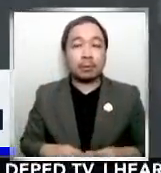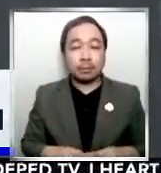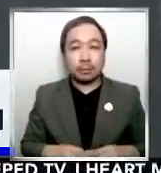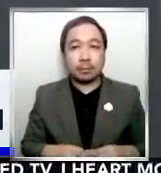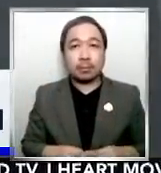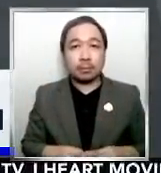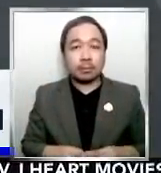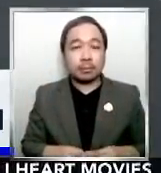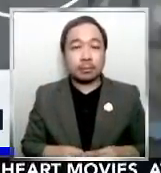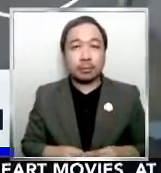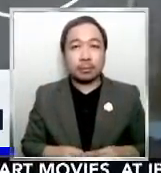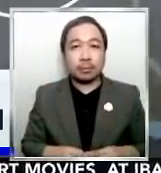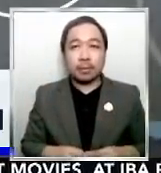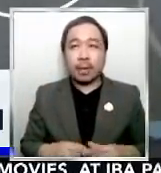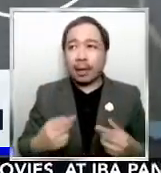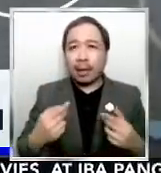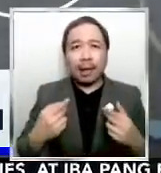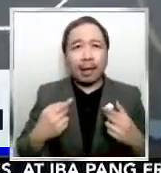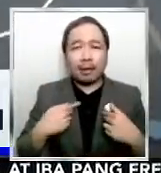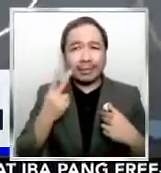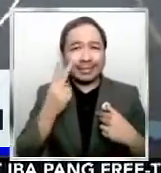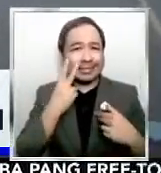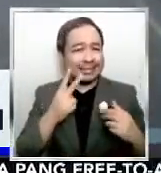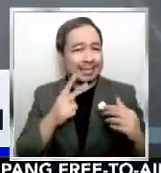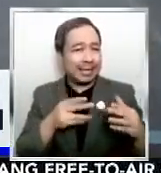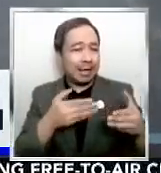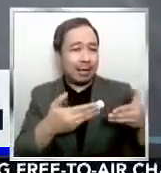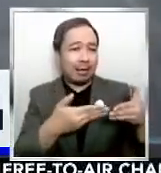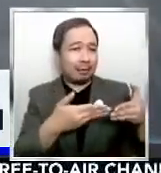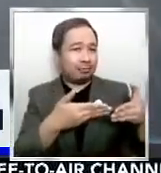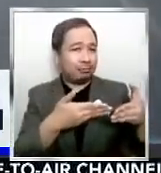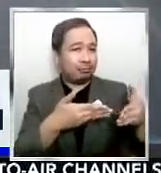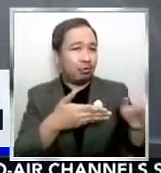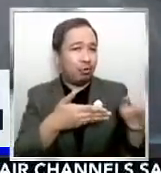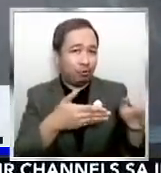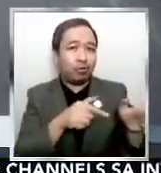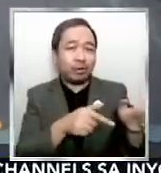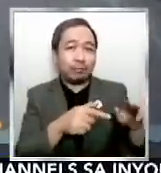May nahulog mula sa kaliwang pintuan sa likuran ng taxi na kanyang sinusundan.